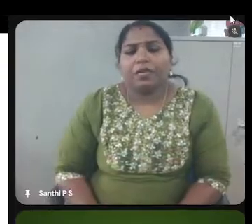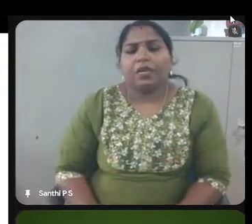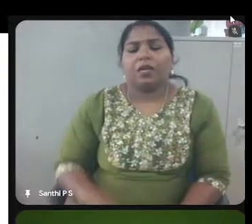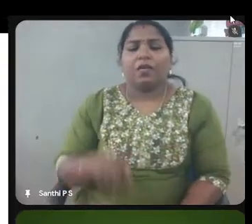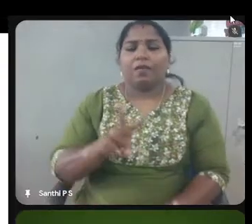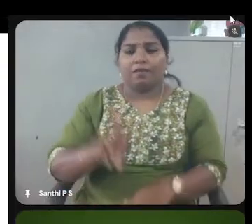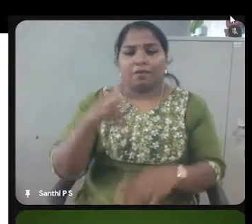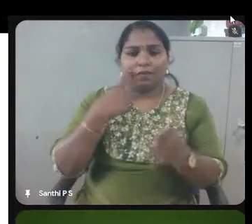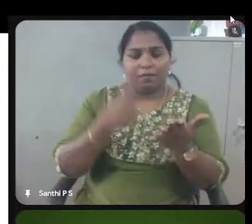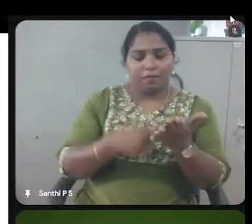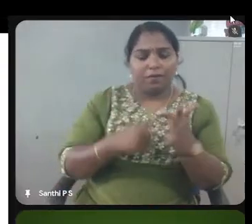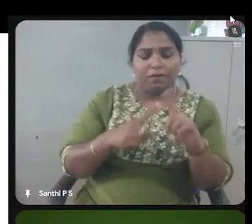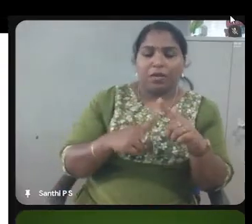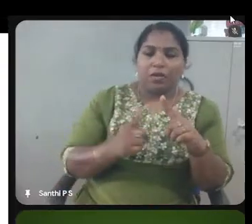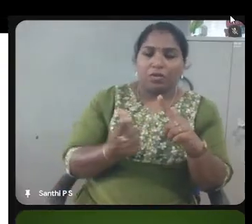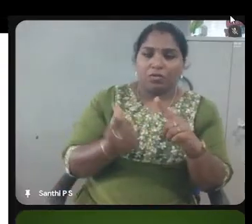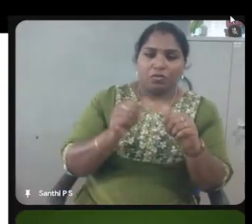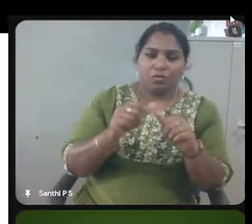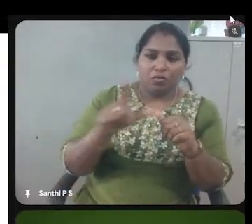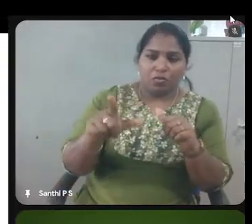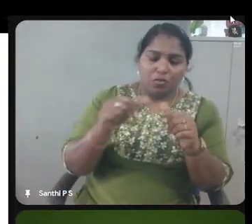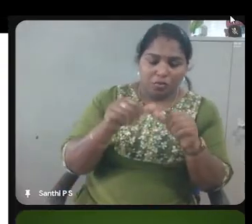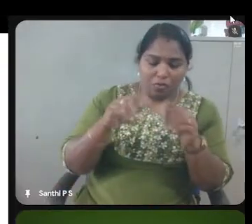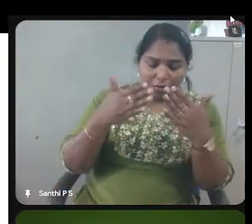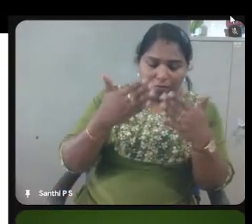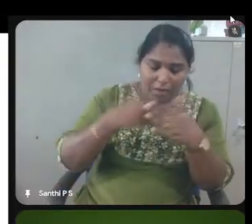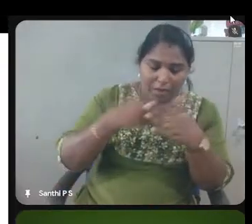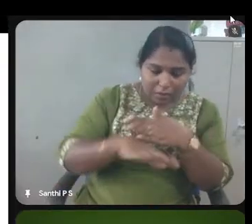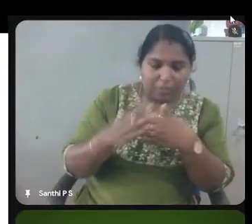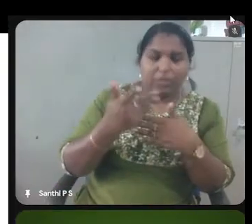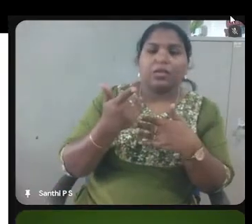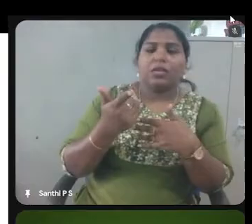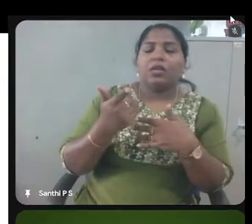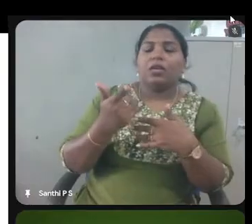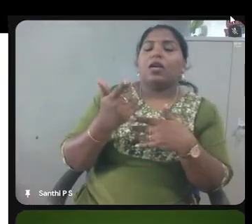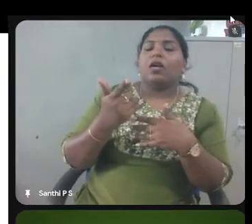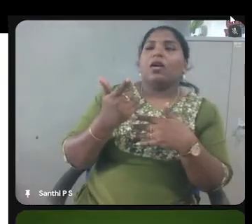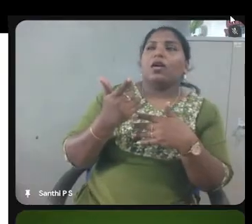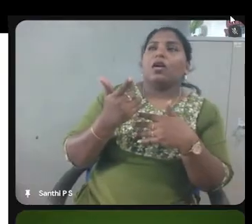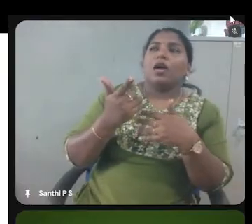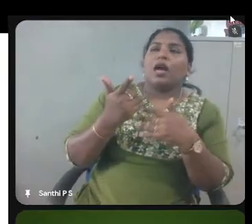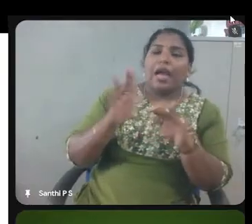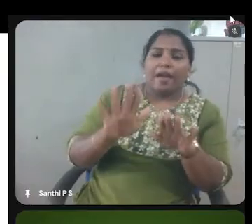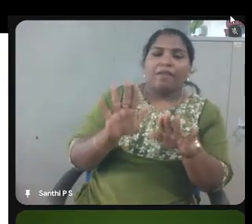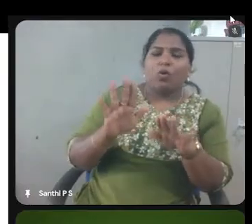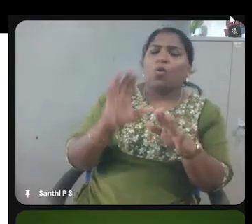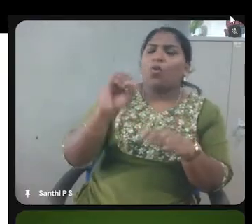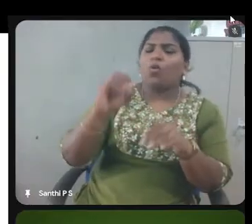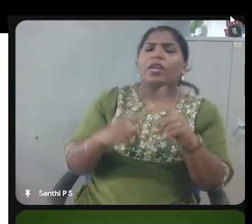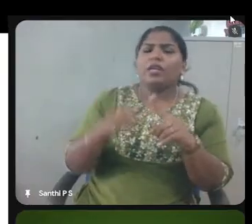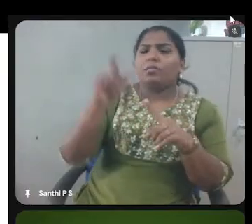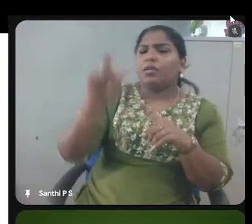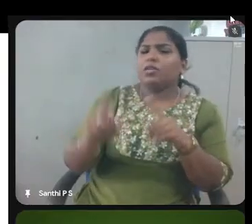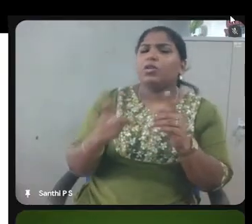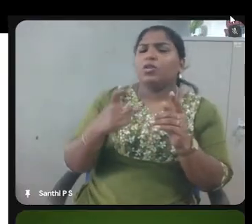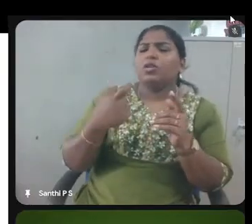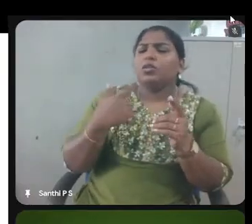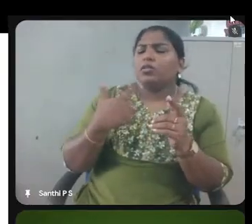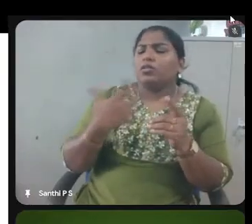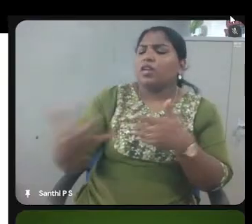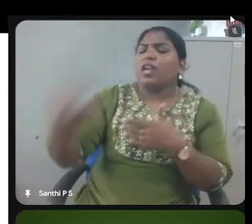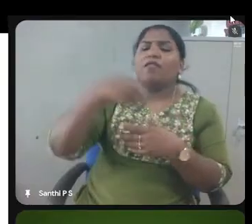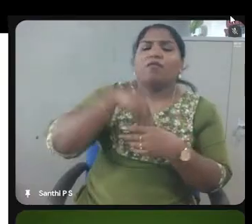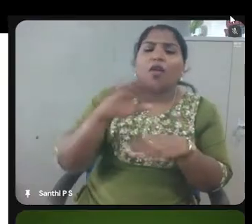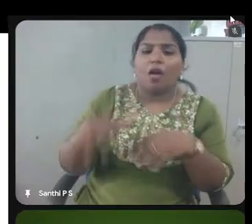ഉള്ള കുട്ടികളുടെ തെറപ്പി ഇതിലെല്ലാം ഒരു ഒക്കുപേഷണൽ തെറപ്പിസ്റ്റിന്റെ റോൾ എന്താണെന്നാണ് ചോദിച്ചിരിക്കുന്നത്. മിസ് ഹെന്ന ഫാത്തിമ.